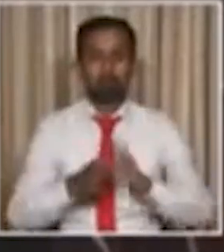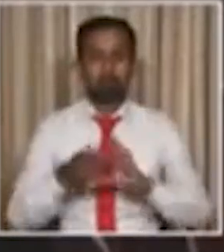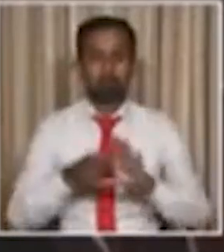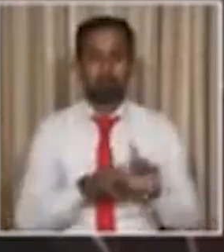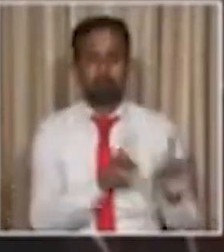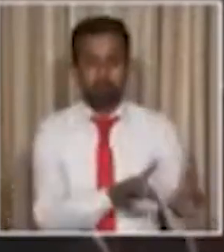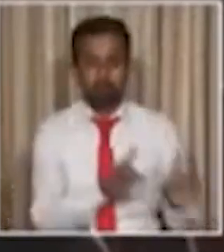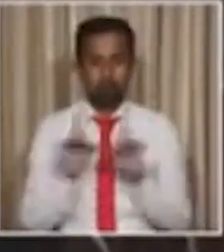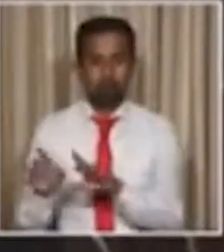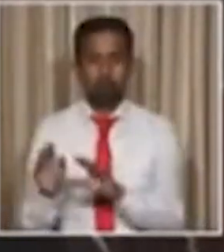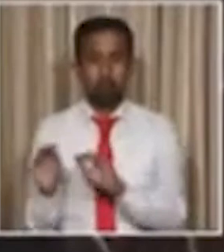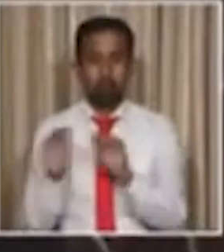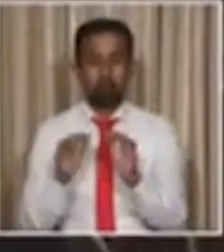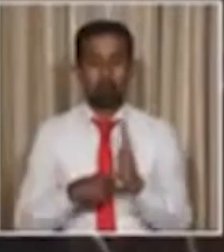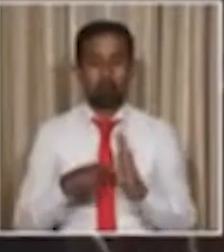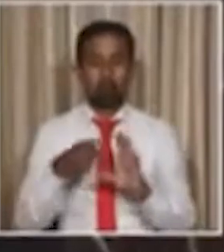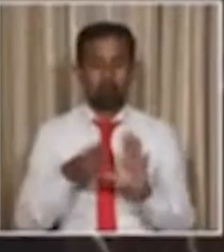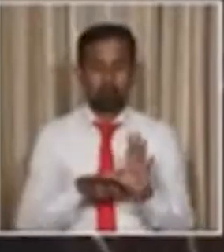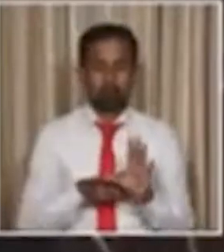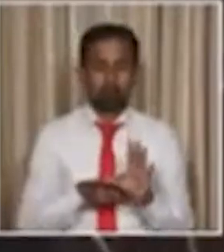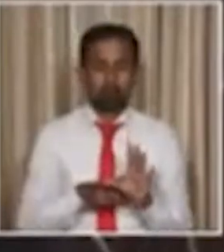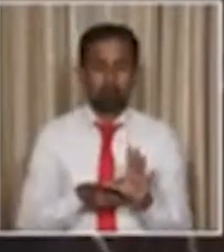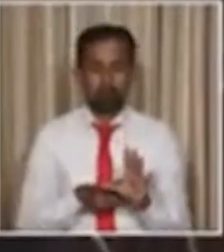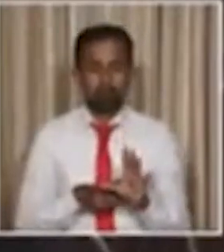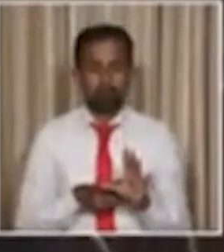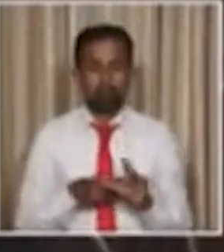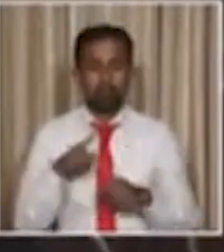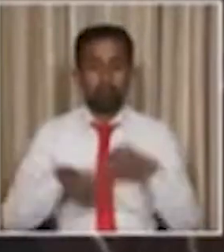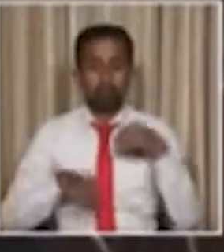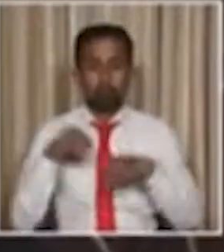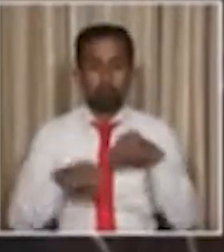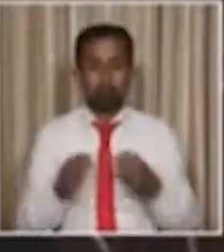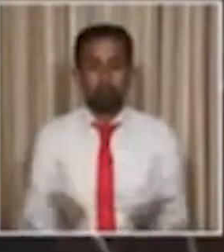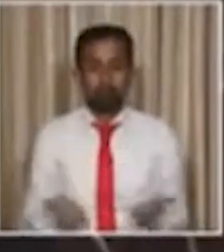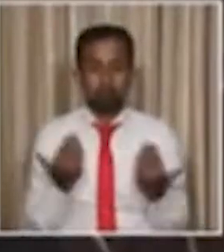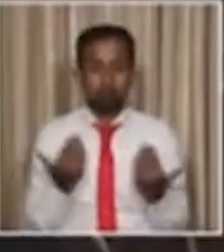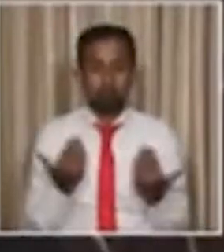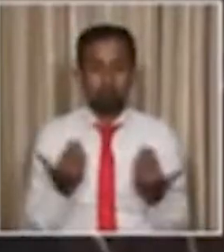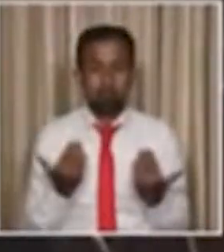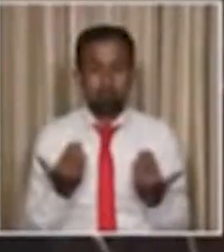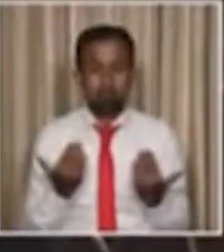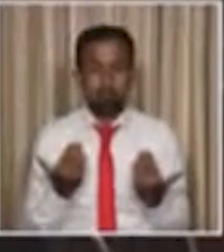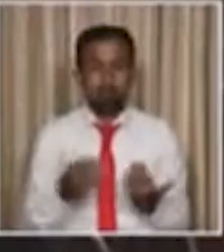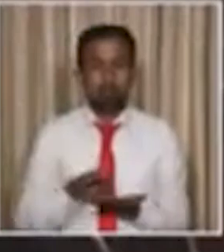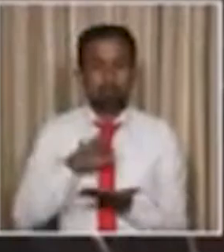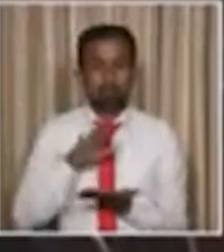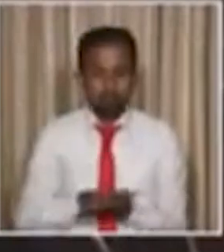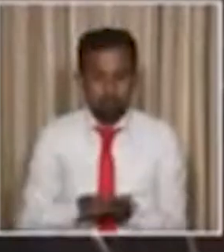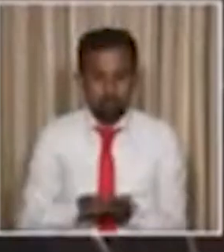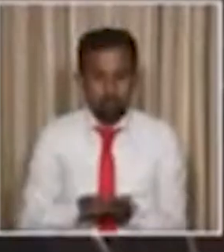මේහා සමානවම ඊට පස්සේ උත්සාහ ධර්මයක් තියෙනවා මහා මැතිවරණය පවත්වන්න කියලා තීන්දුවක්